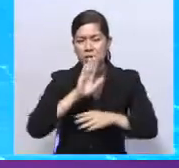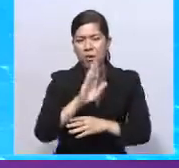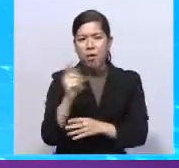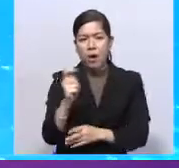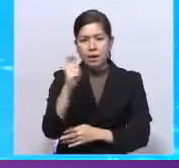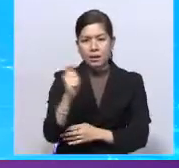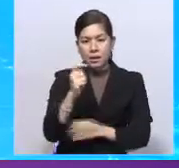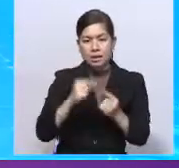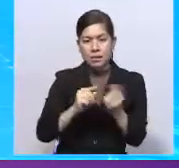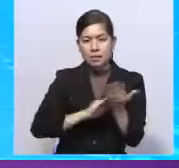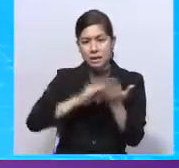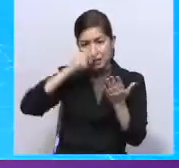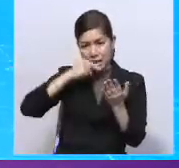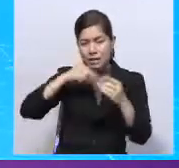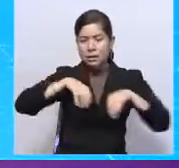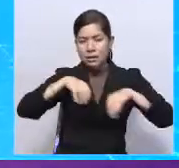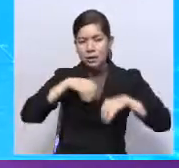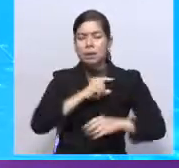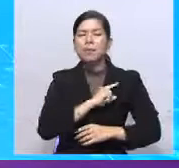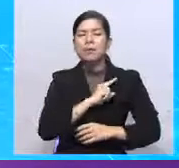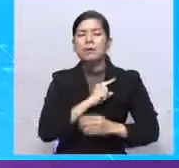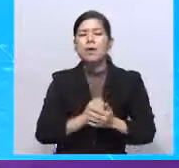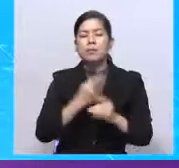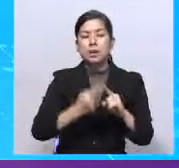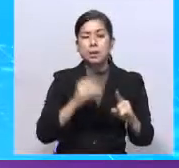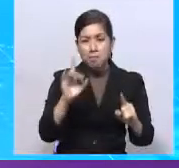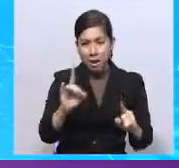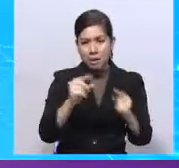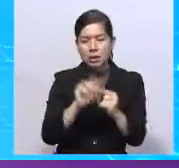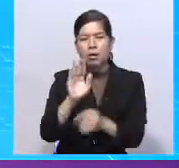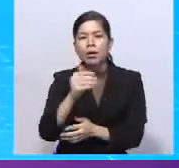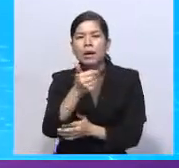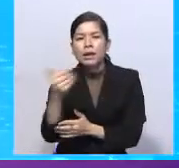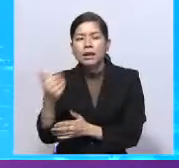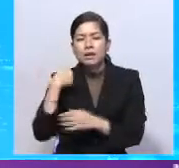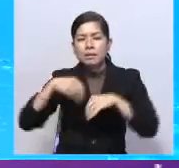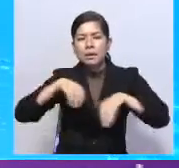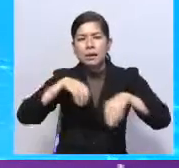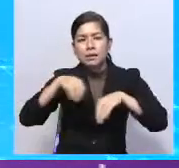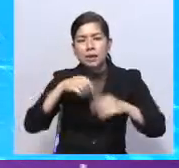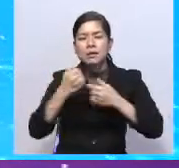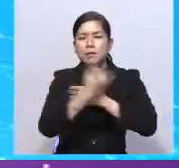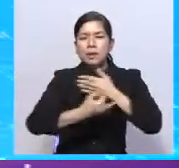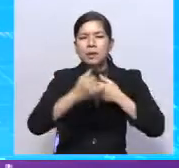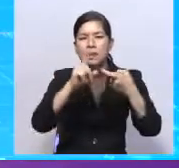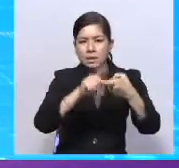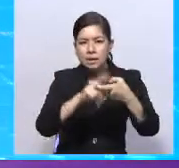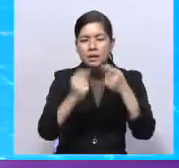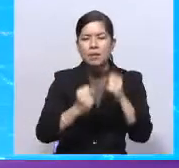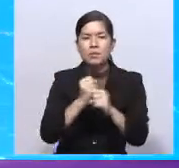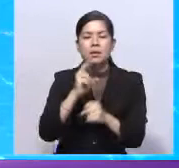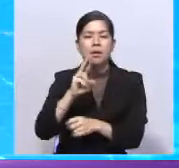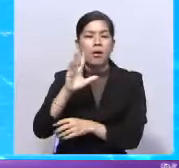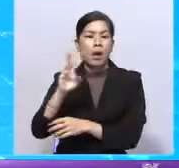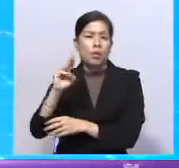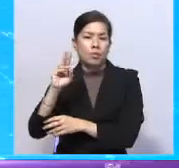ไทยจะเป็นเจ้าภาพในช่วงเดือนสิงหาคมนี้และระดับนานาชาตินะครับซึ่งจะจัดขึ้นที่สหพันธรัฐรัสเซียในปี